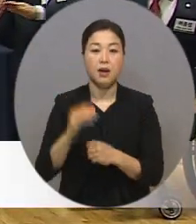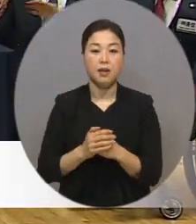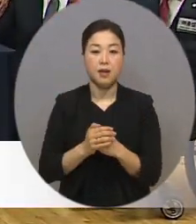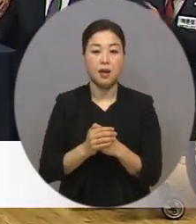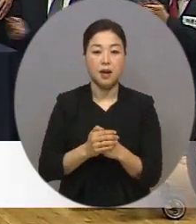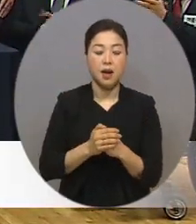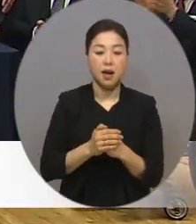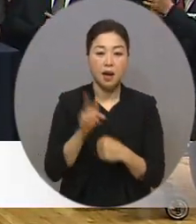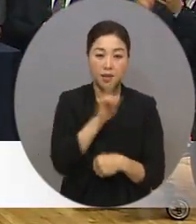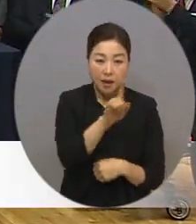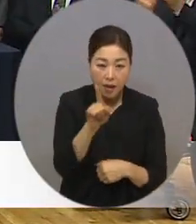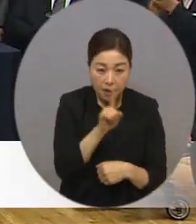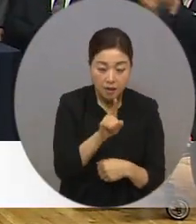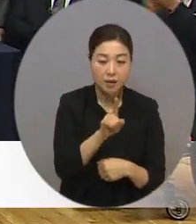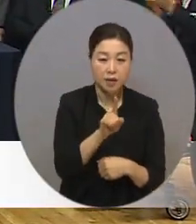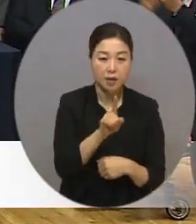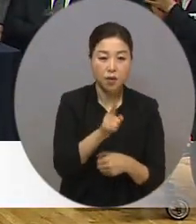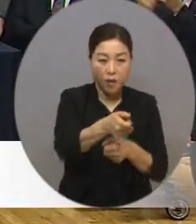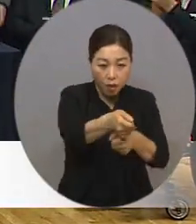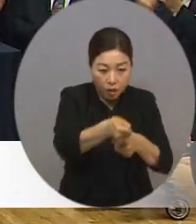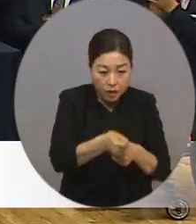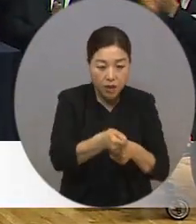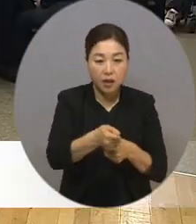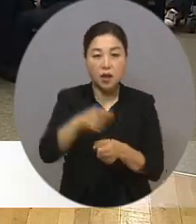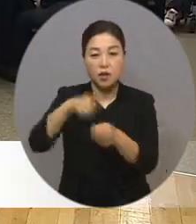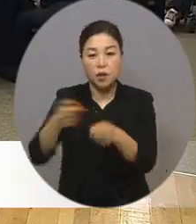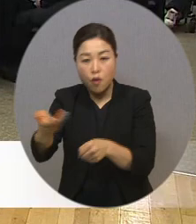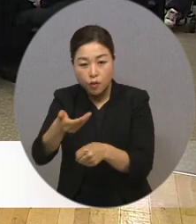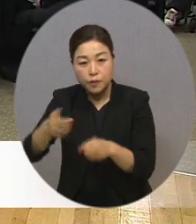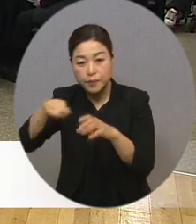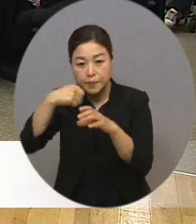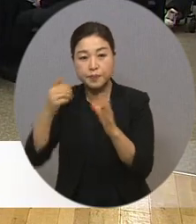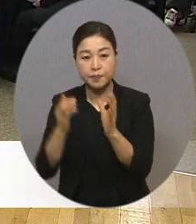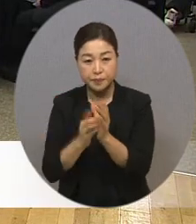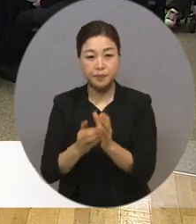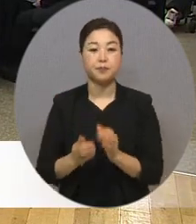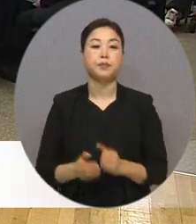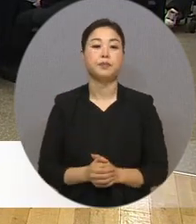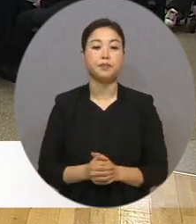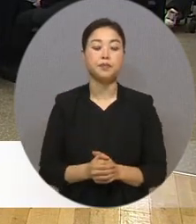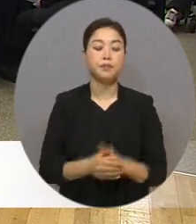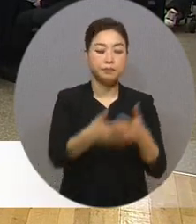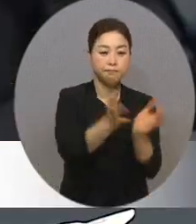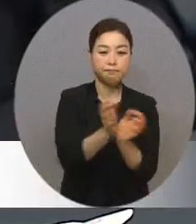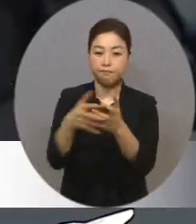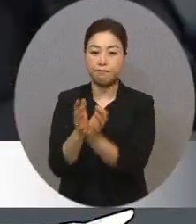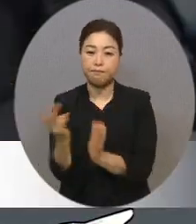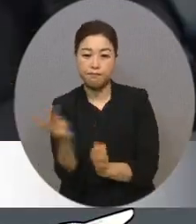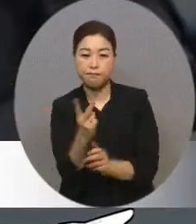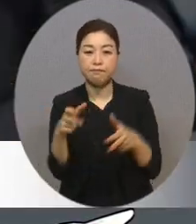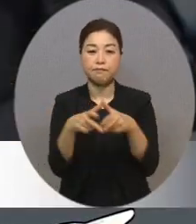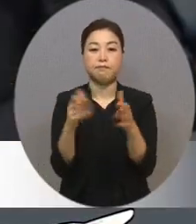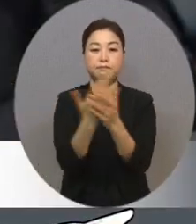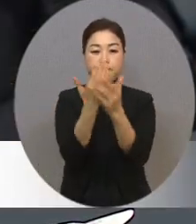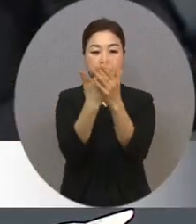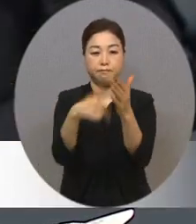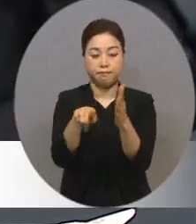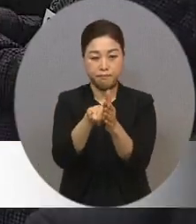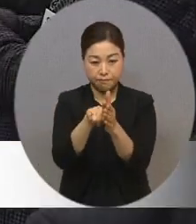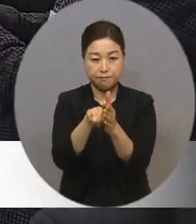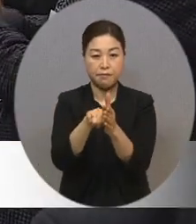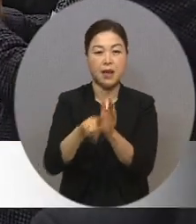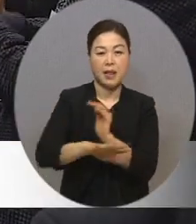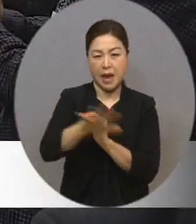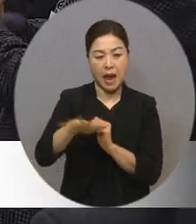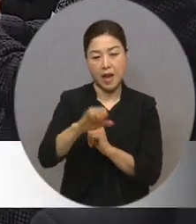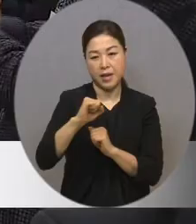순서로 이어졌습니다. 신년 인사회에서 두 단체는 장애계의 발전을 위해 모두가 함께 힘을 합칠